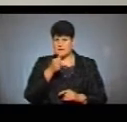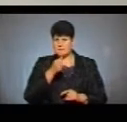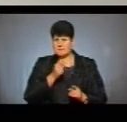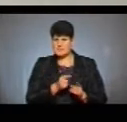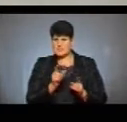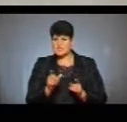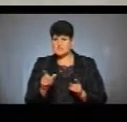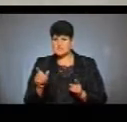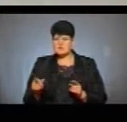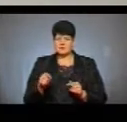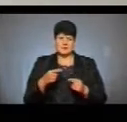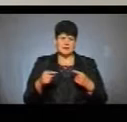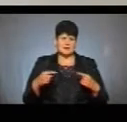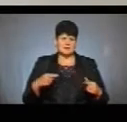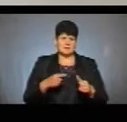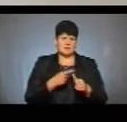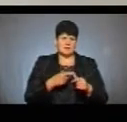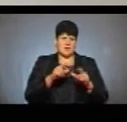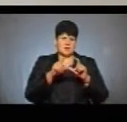чи іншими назвами, гаслами